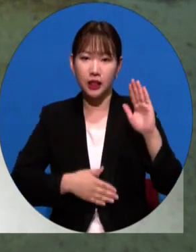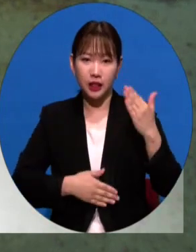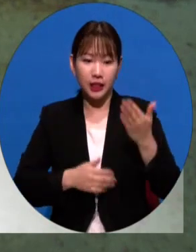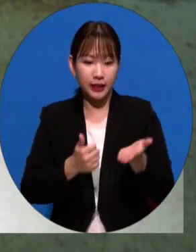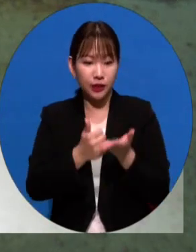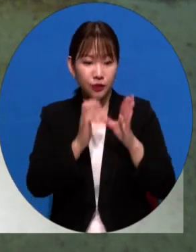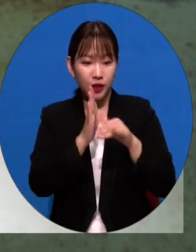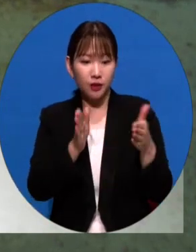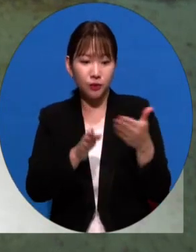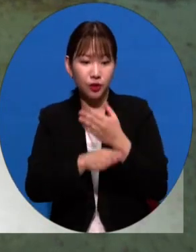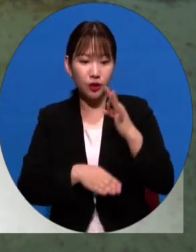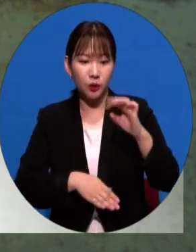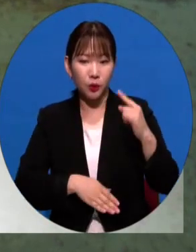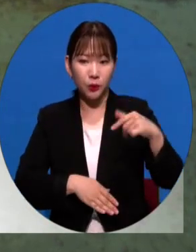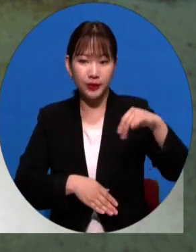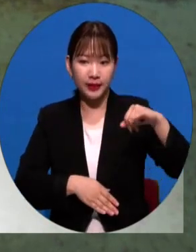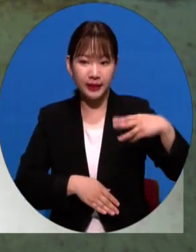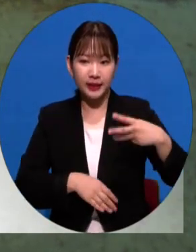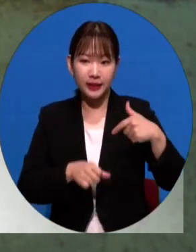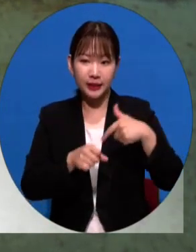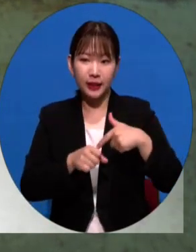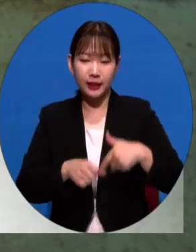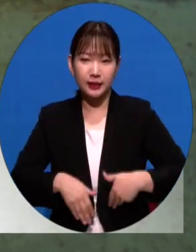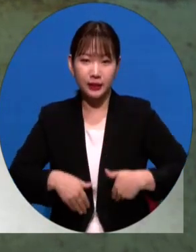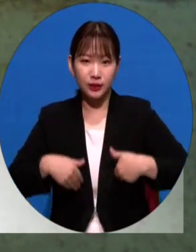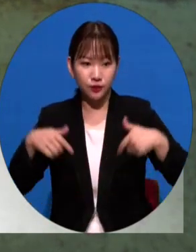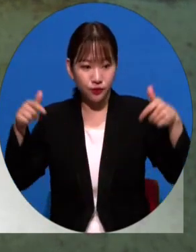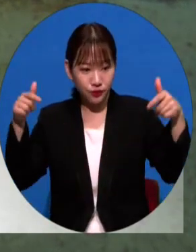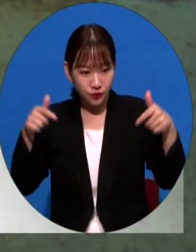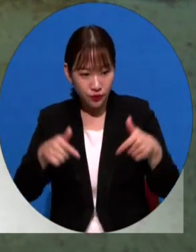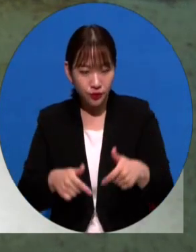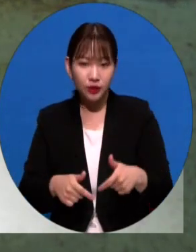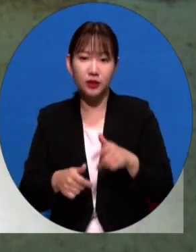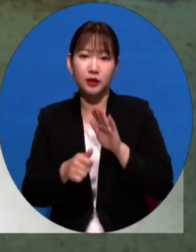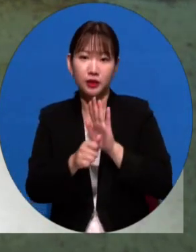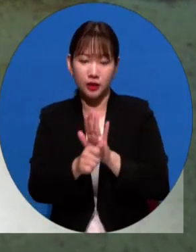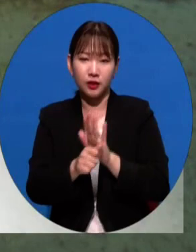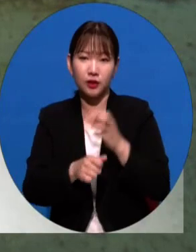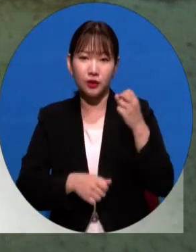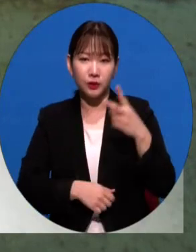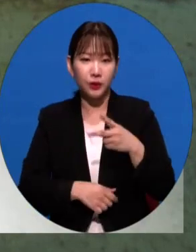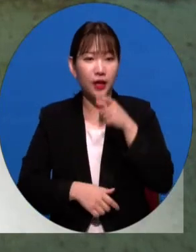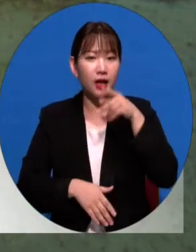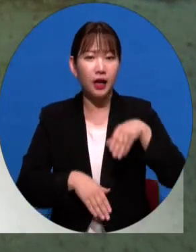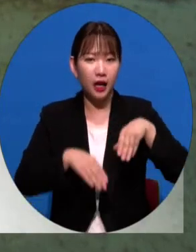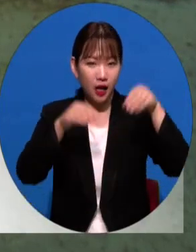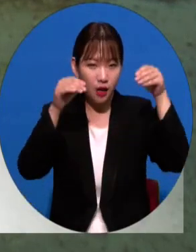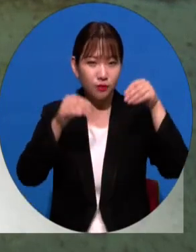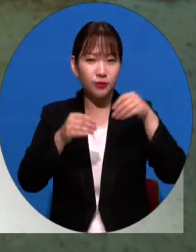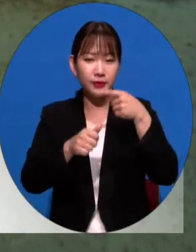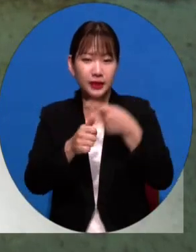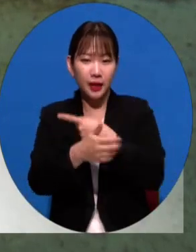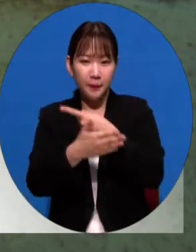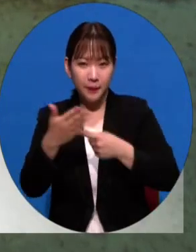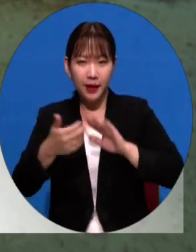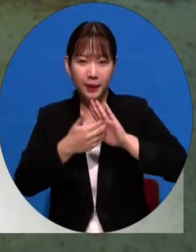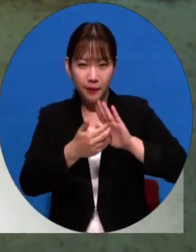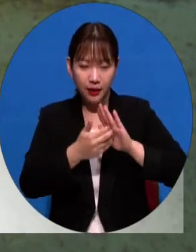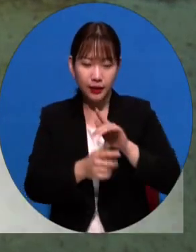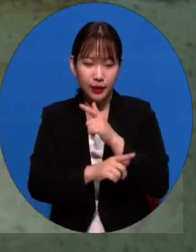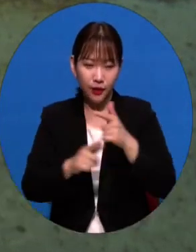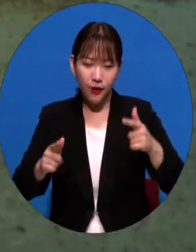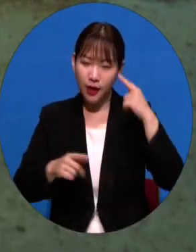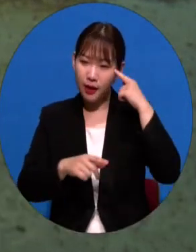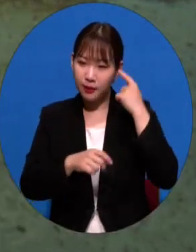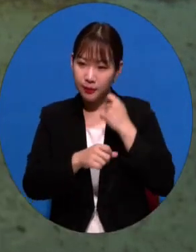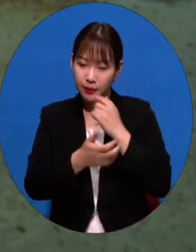단계에서 온실가스 배출 감축을 뛰어넘어 가뭄과 풍수해 등에 대비한 다양한 품종 개발이 추진되고 있습니다.